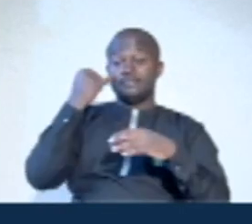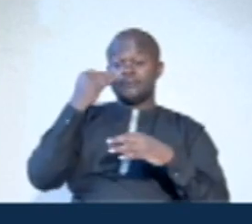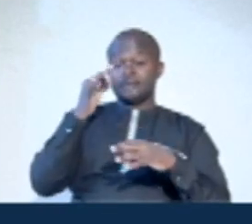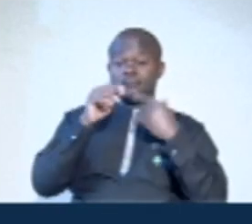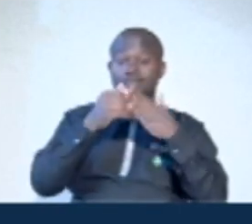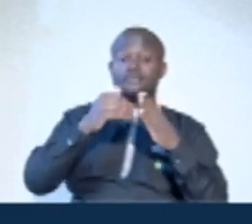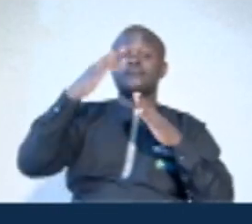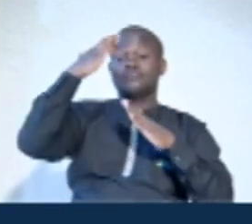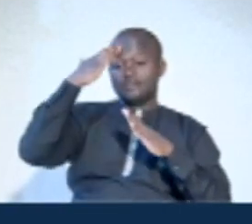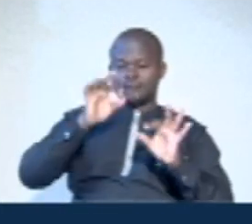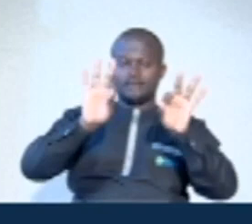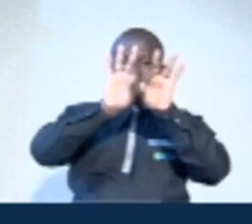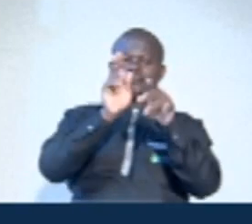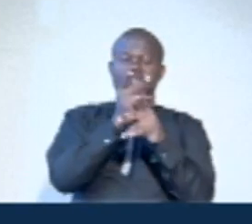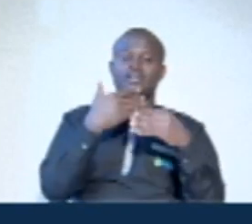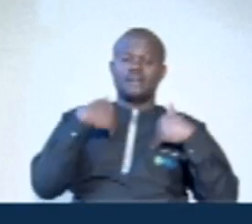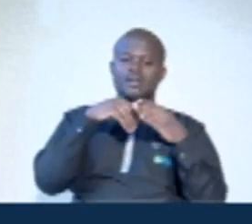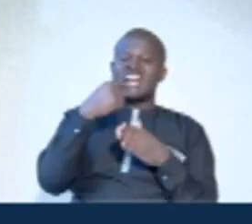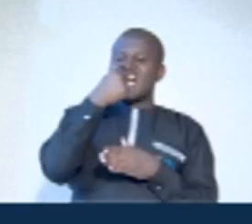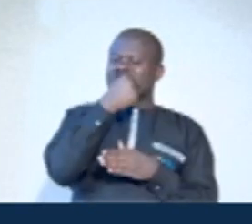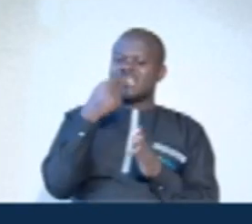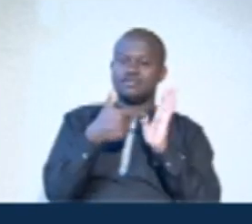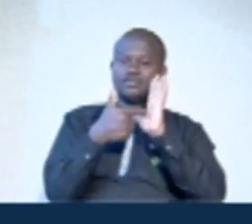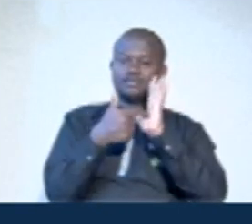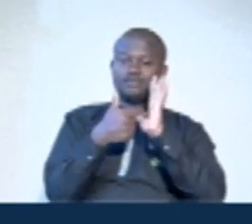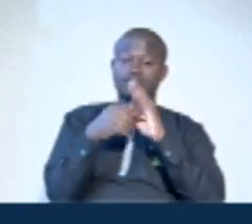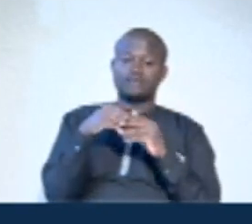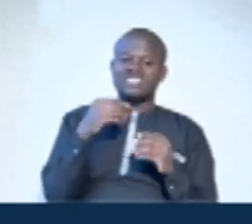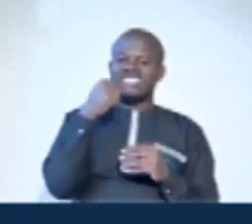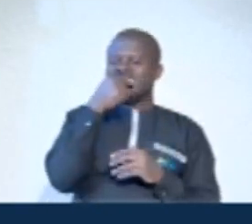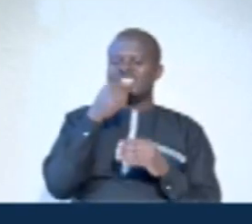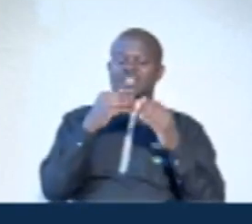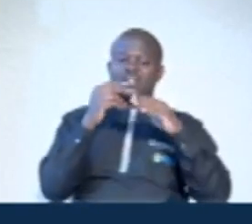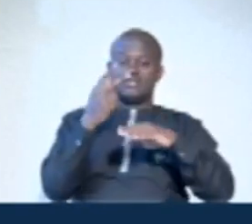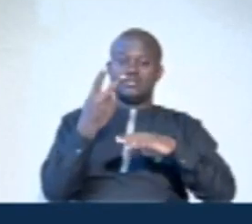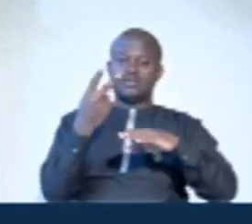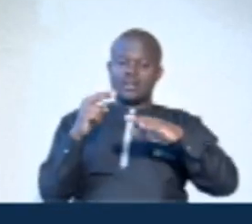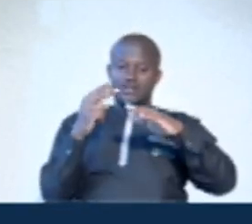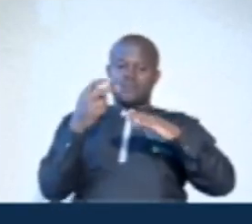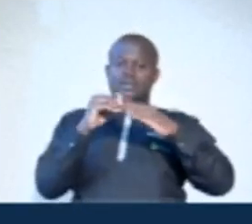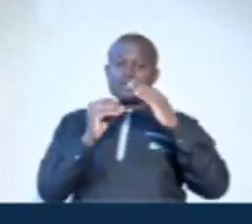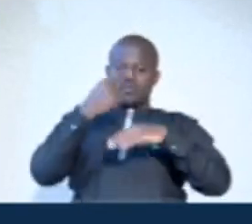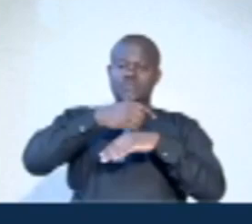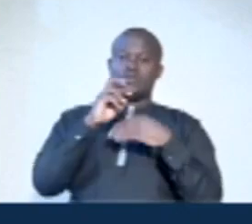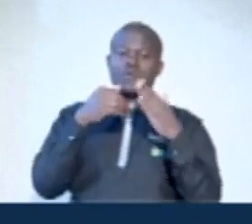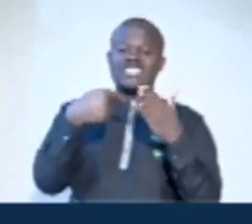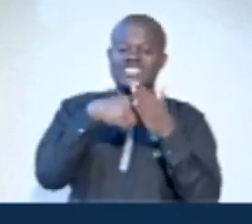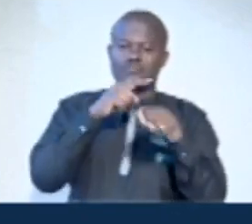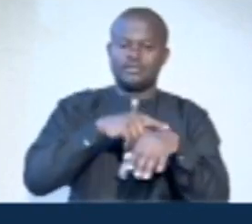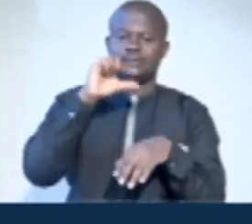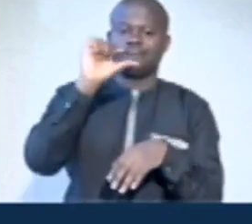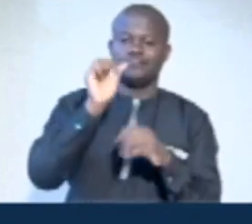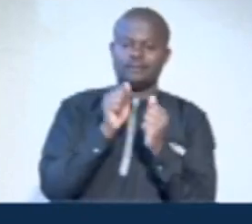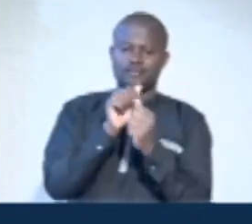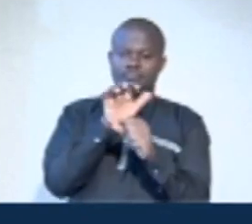abazirikana akamaro ko kwita ku buzima bwo mu kanwa, hari abakigaragarwaho no koza amenyo inshuro ziri munsi y'ebyiri ku munsi cyangwa kuyoza igihe gito cyane.